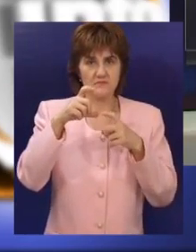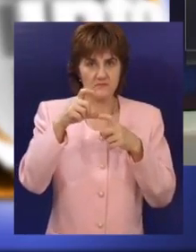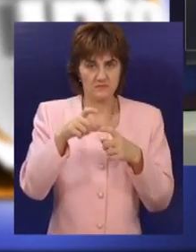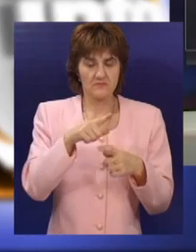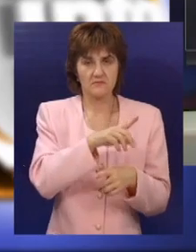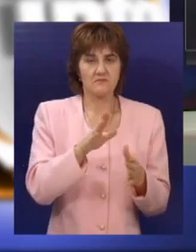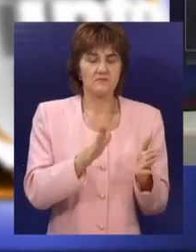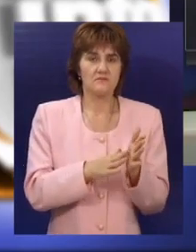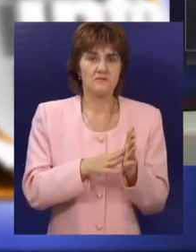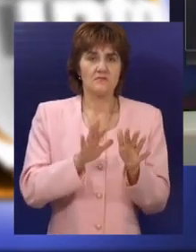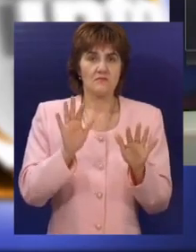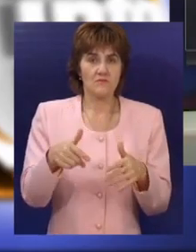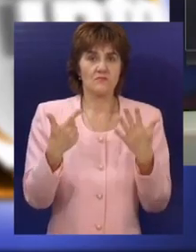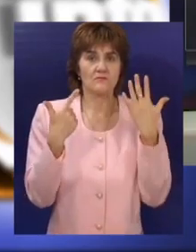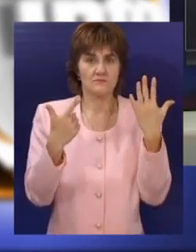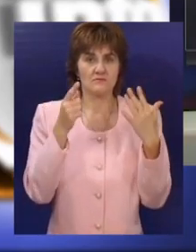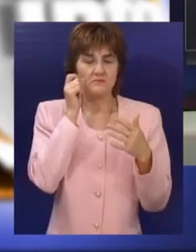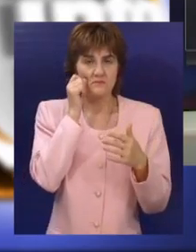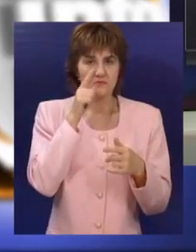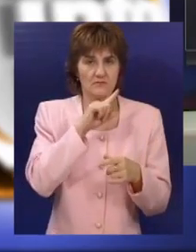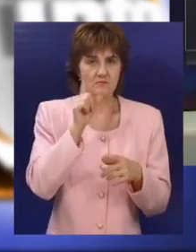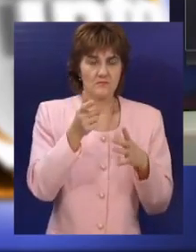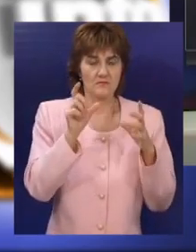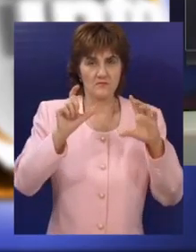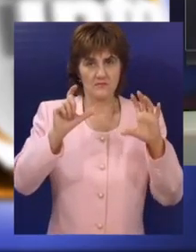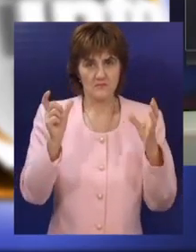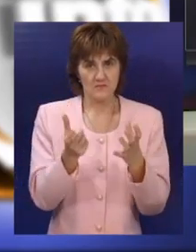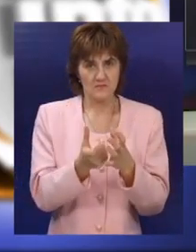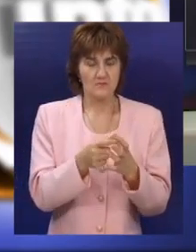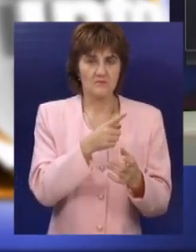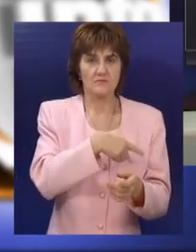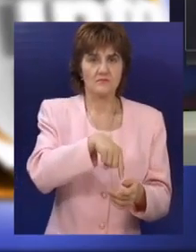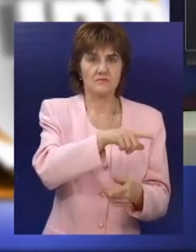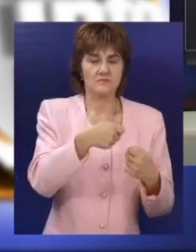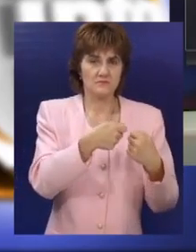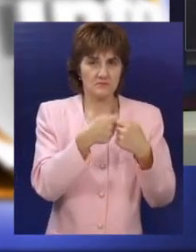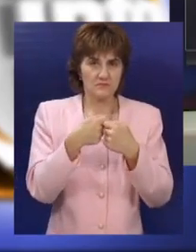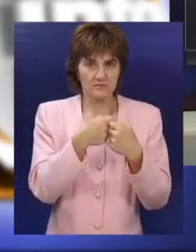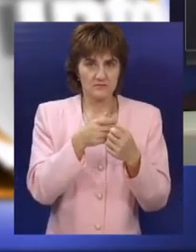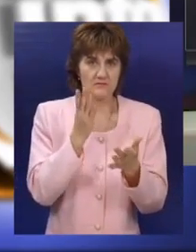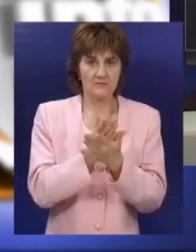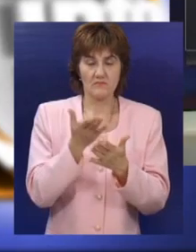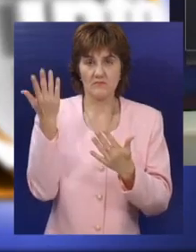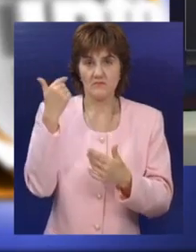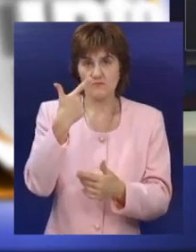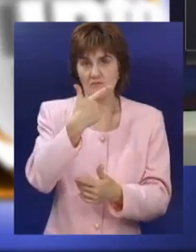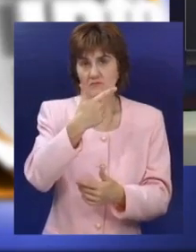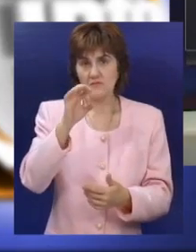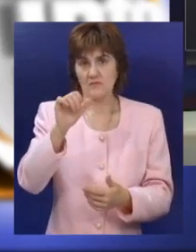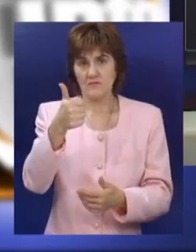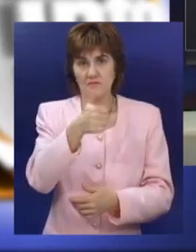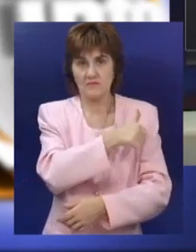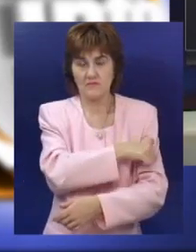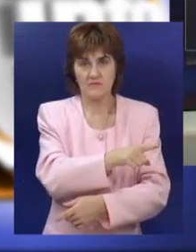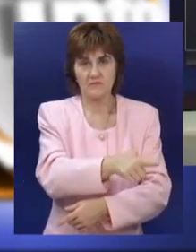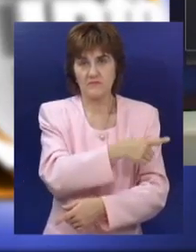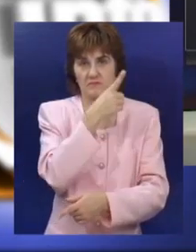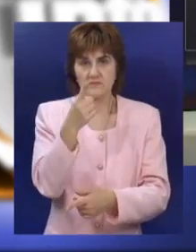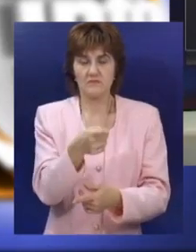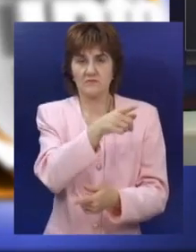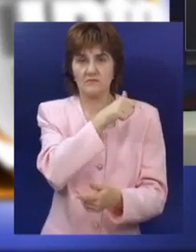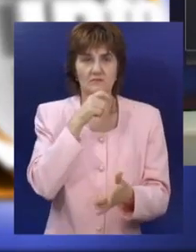i Bajmoka. Kako piše list Alo, vođa krijumčara Vaci evidentiran je još 2001. godine u Beloj knjizi MUP-a